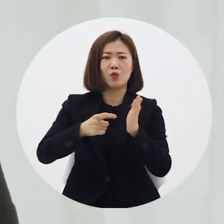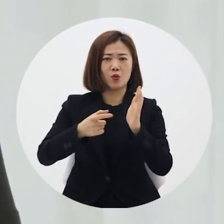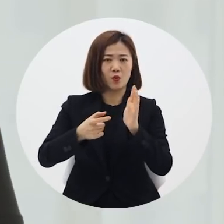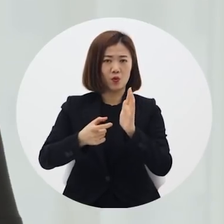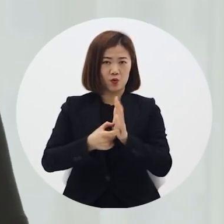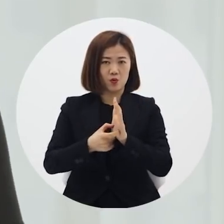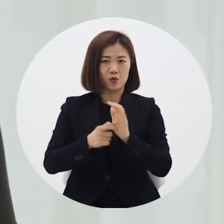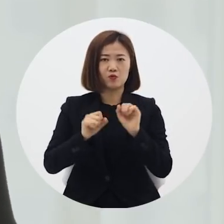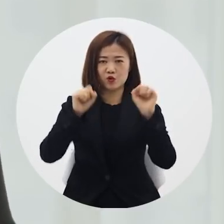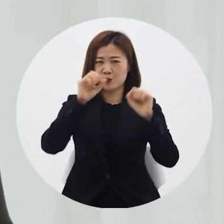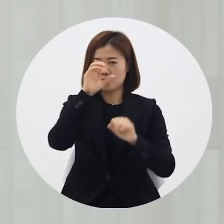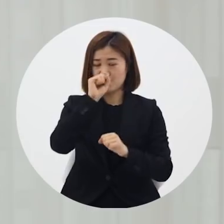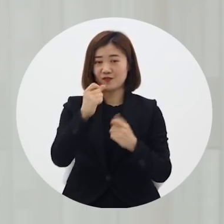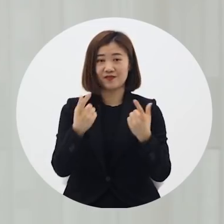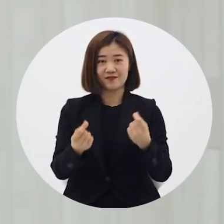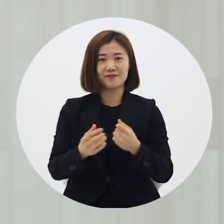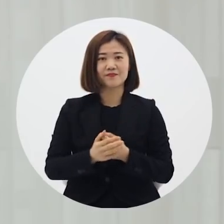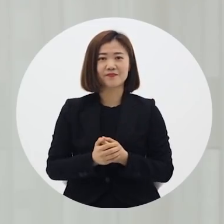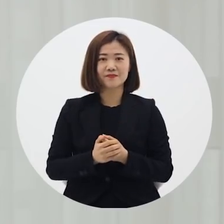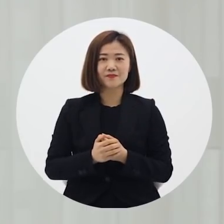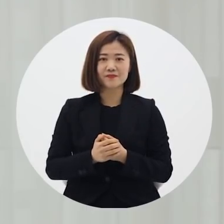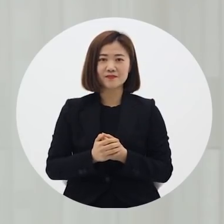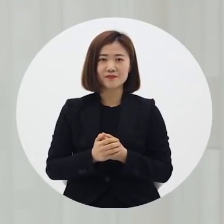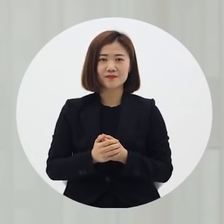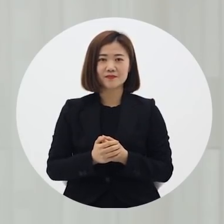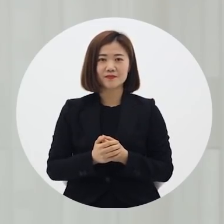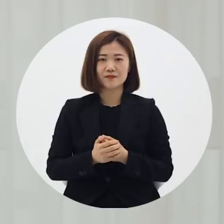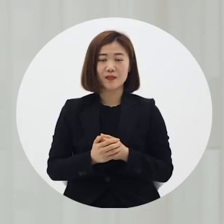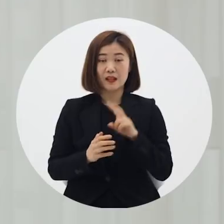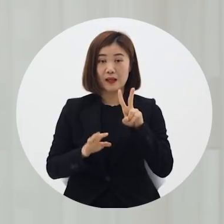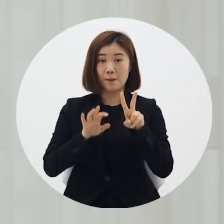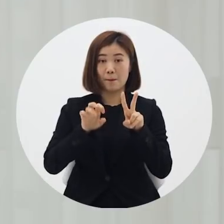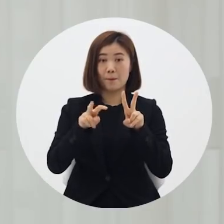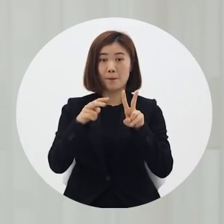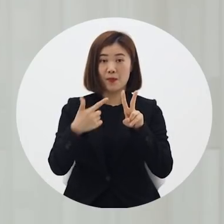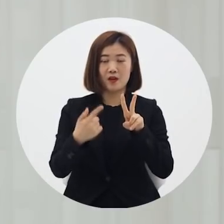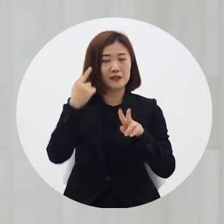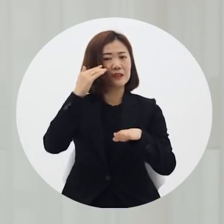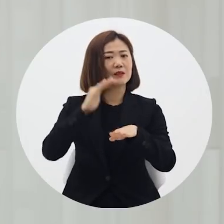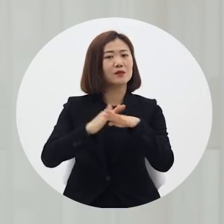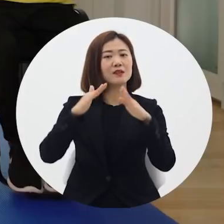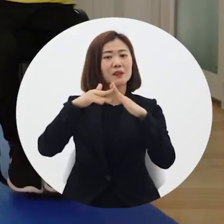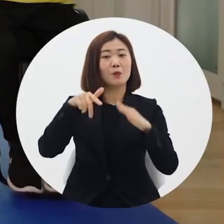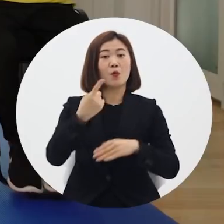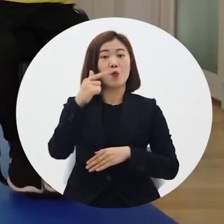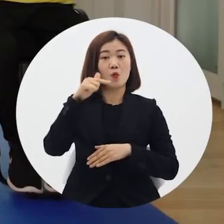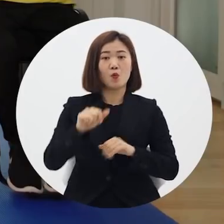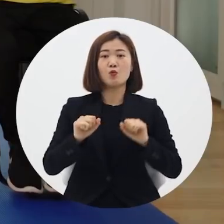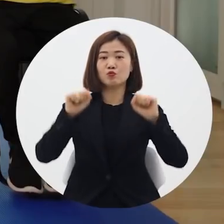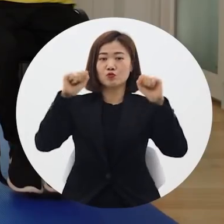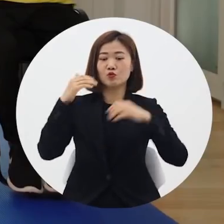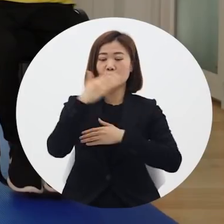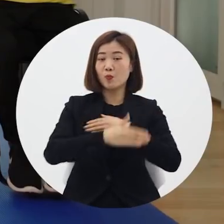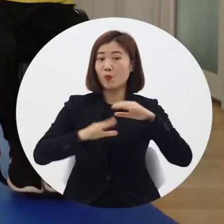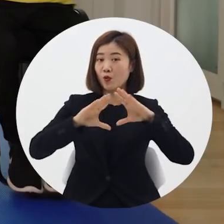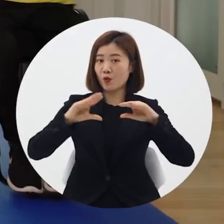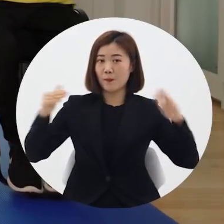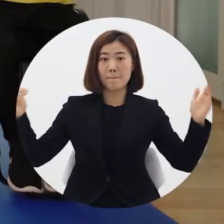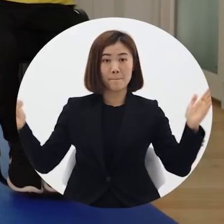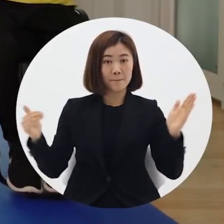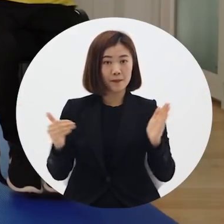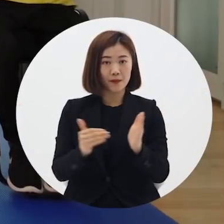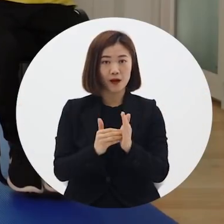아주 좋을 것 같습니다. 자, 이로써 제2편 슬기로운 직공 운동편 유연성 편을 모두